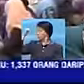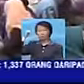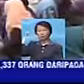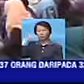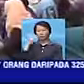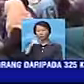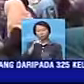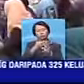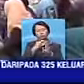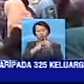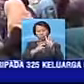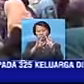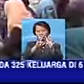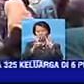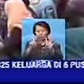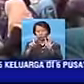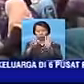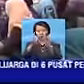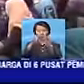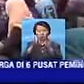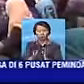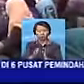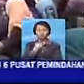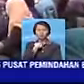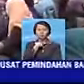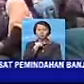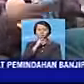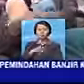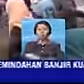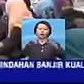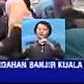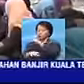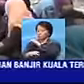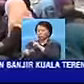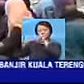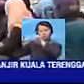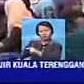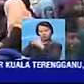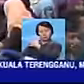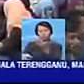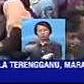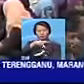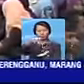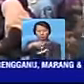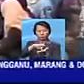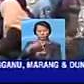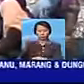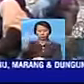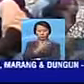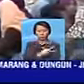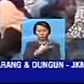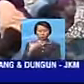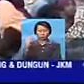daripada 461 penduduk yang terjejas banjir yang ditempatkan di pusat pemindahan di sekolah ini sejak 2 hari